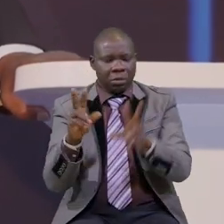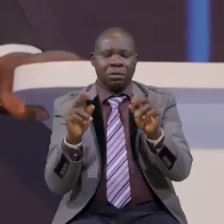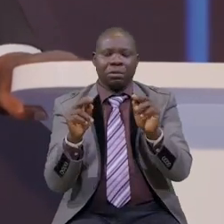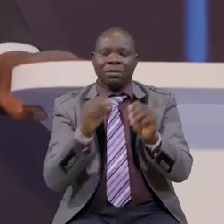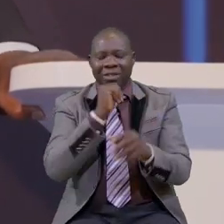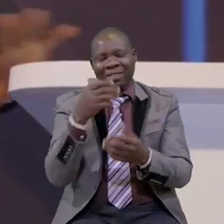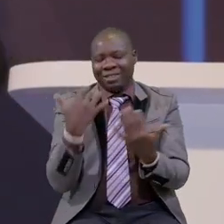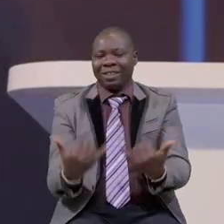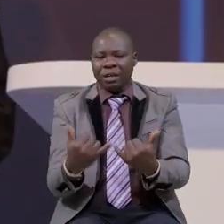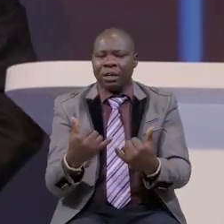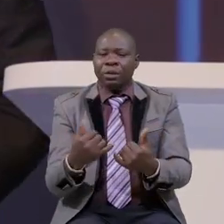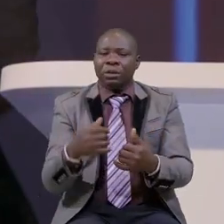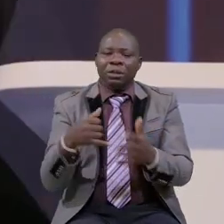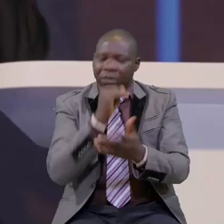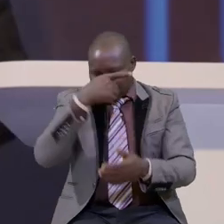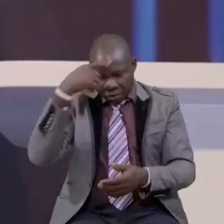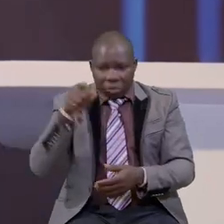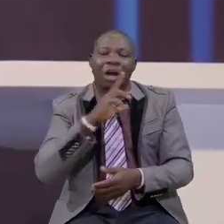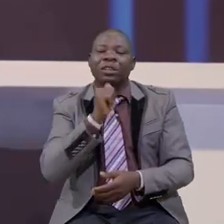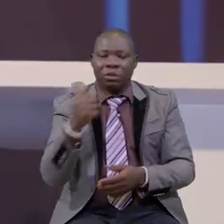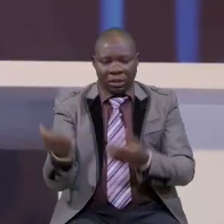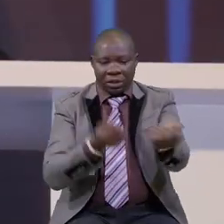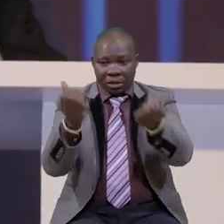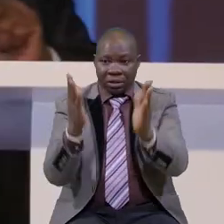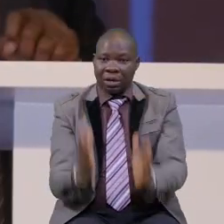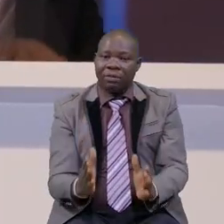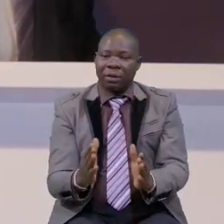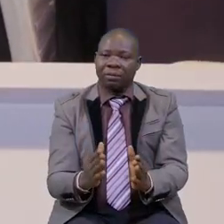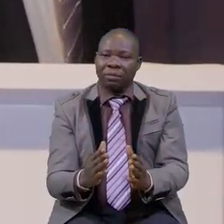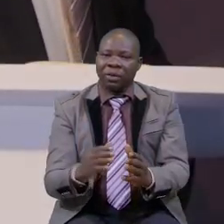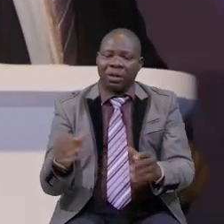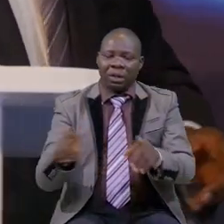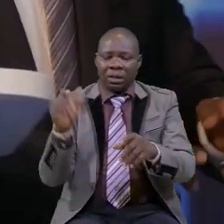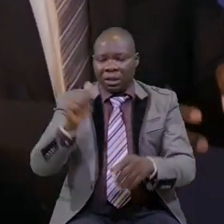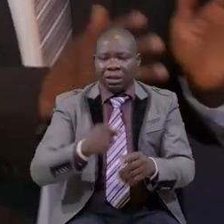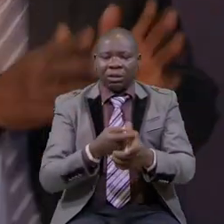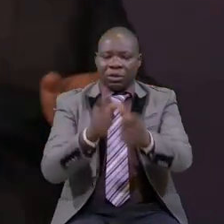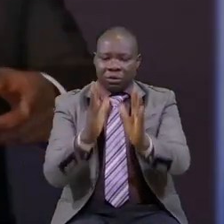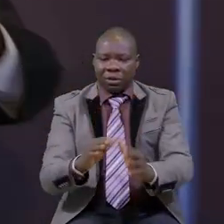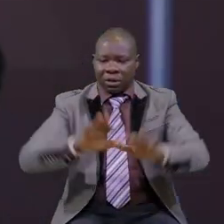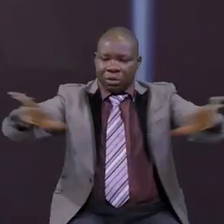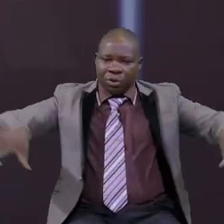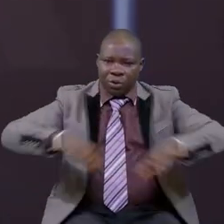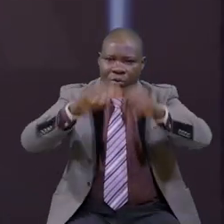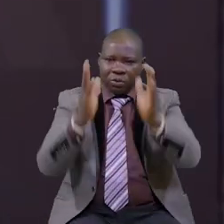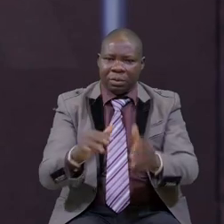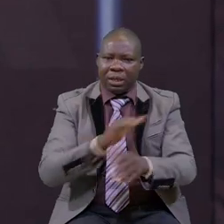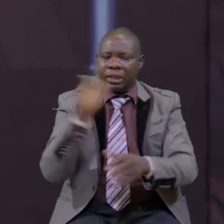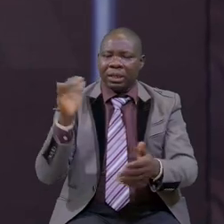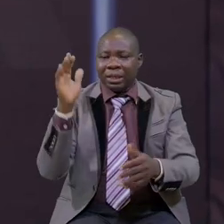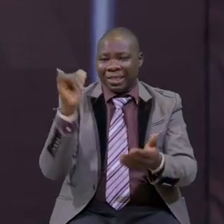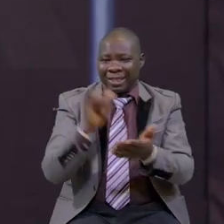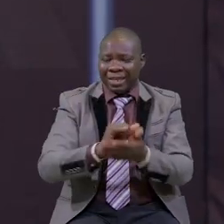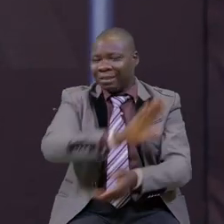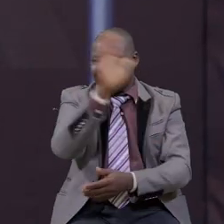un chauffeur, un nageur qui ne nage jamais, un coureur qui ne court jamais. Un ministre